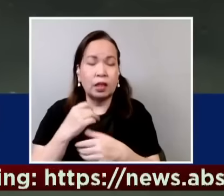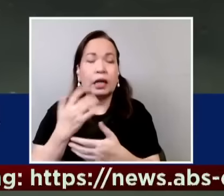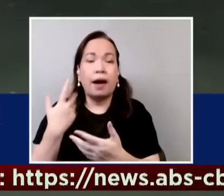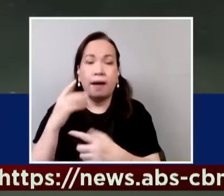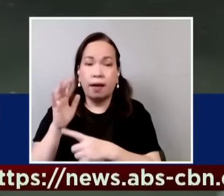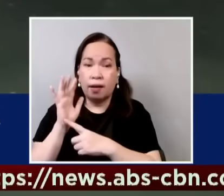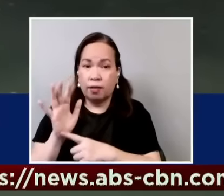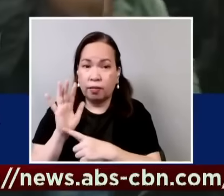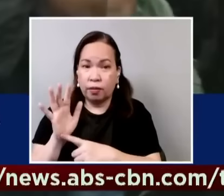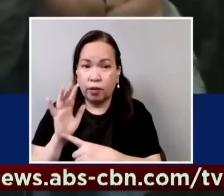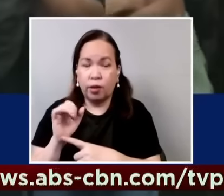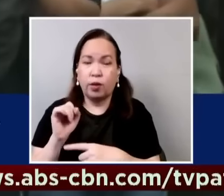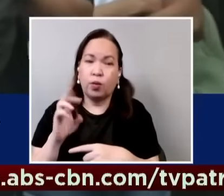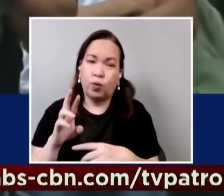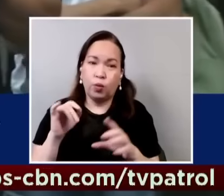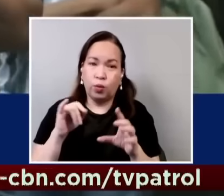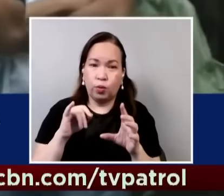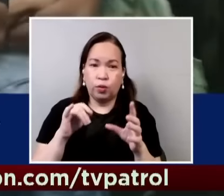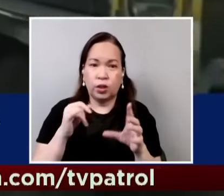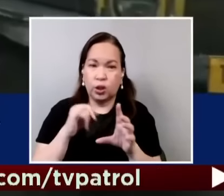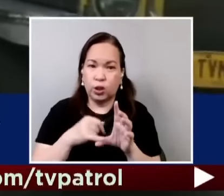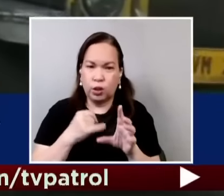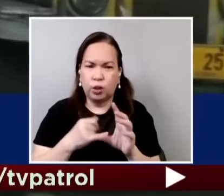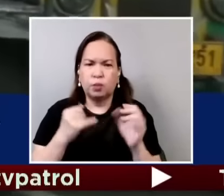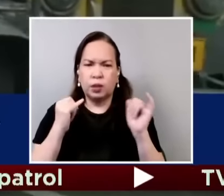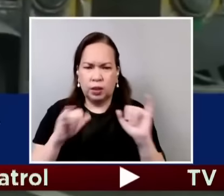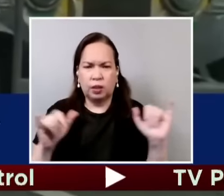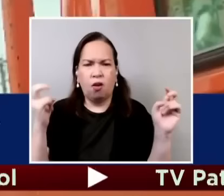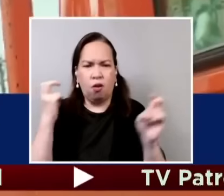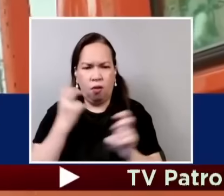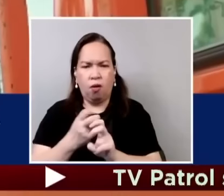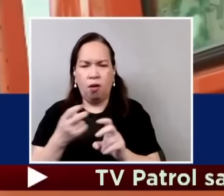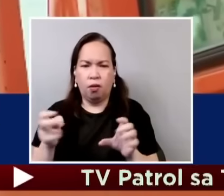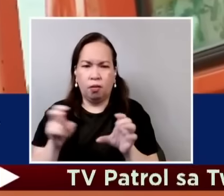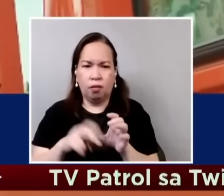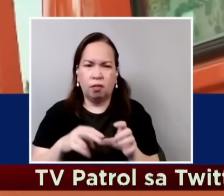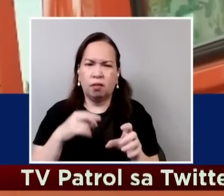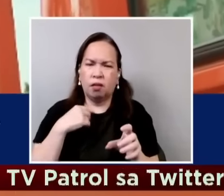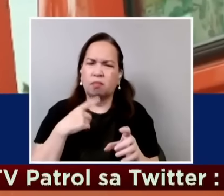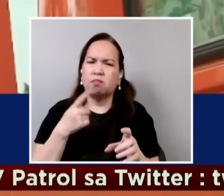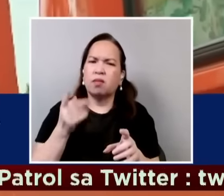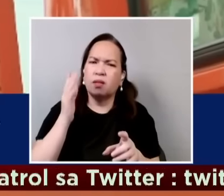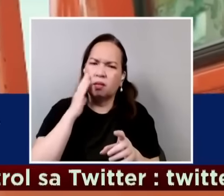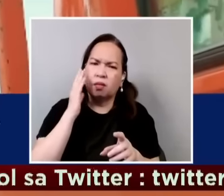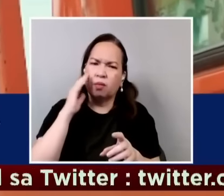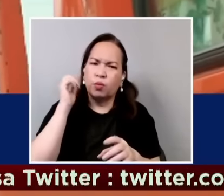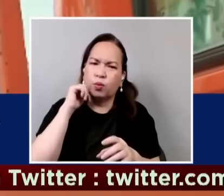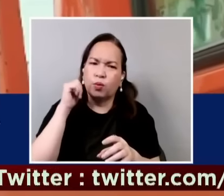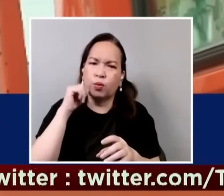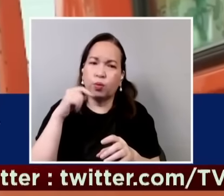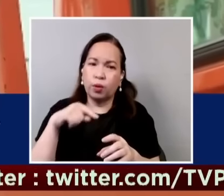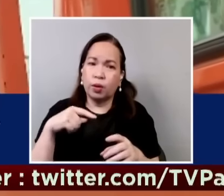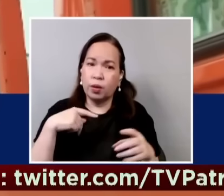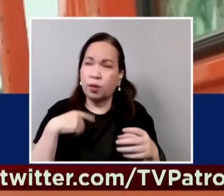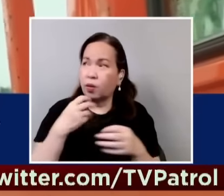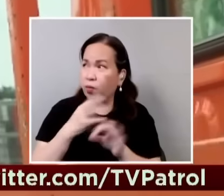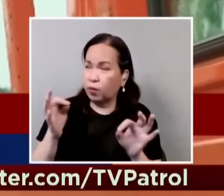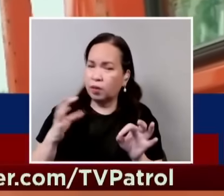o wala, ganito anya ang sitwasyon ng transportasyon. Normal na to eh. So meron naman ganito